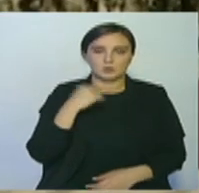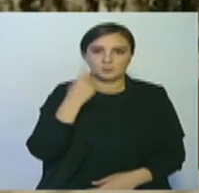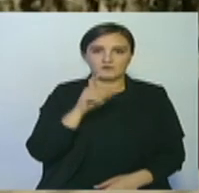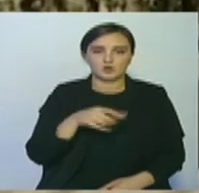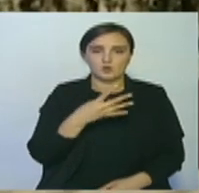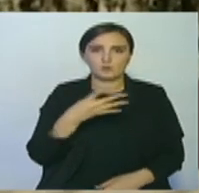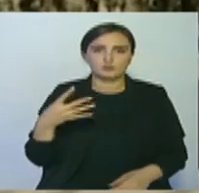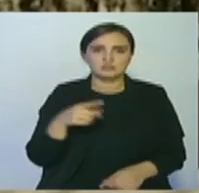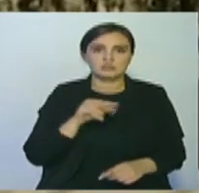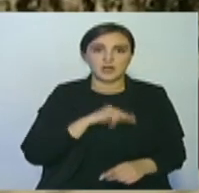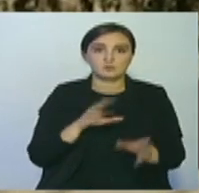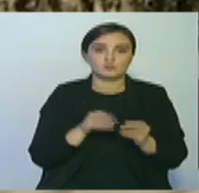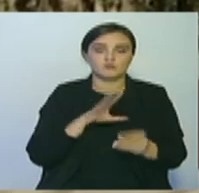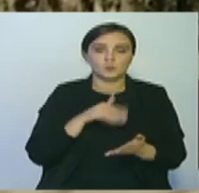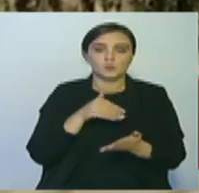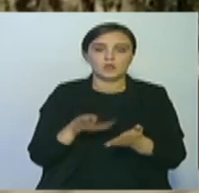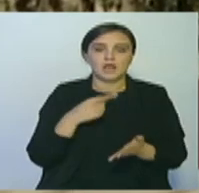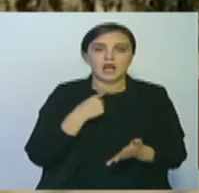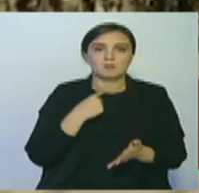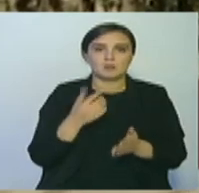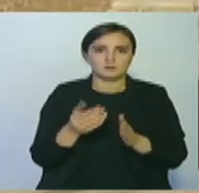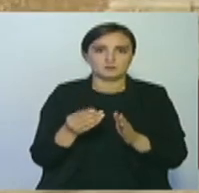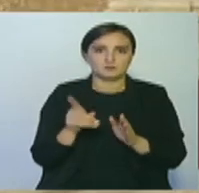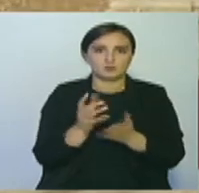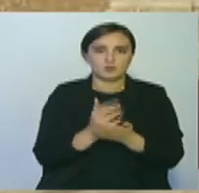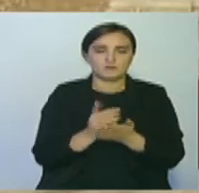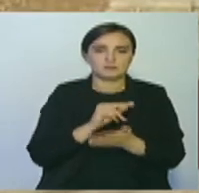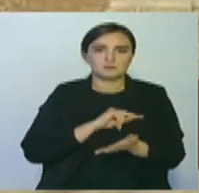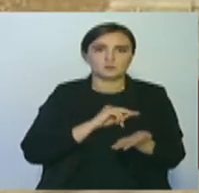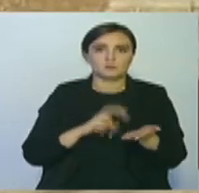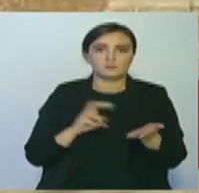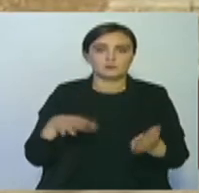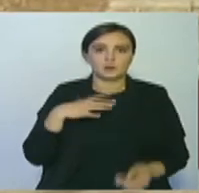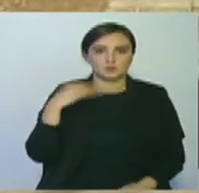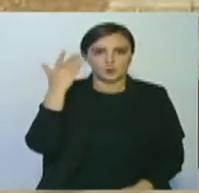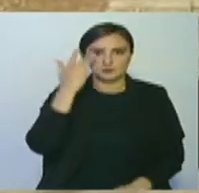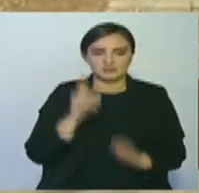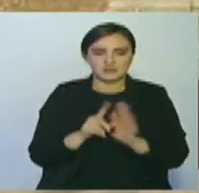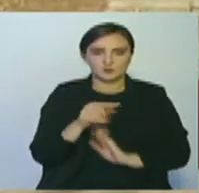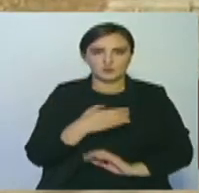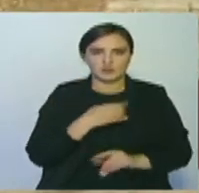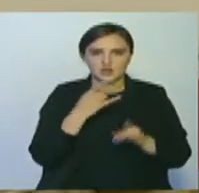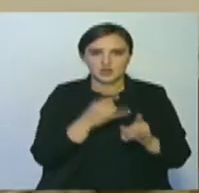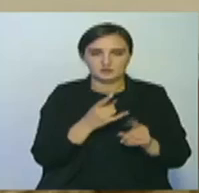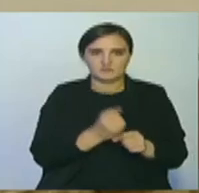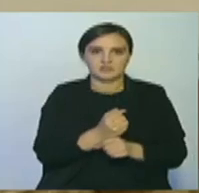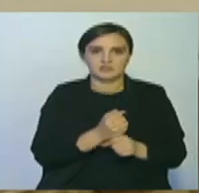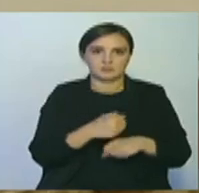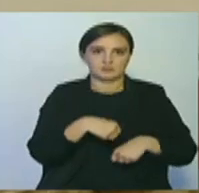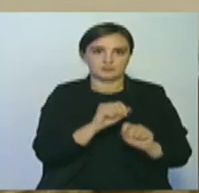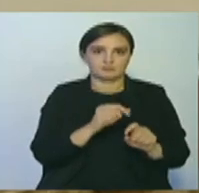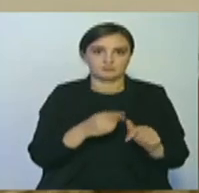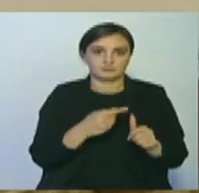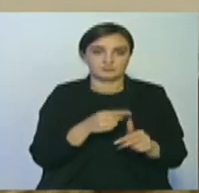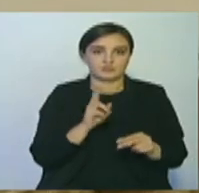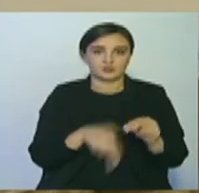უარი განაცხადა ქართული ოცნებისთვის ხმების მოგროვებაზე და სამსახური დატოვა, ქართულმა ოცნებამ დაიწყო მისი დაშინება, ცემით დასრულდა.